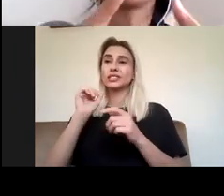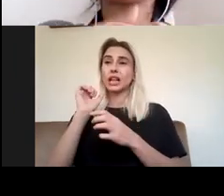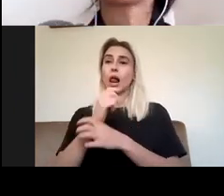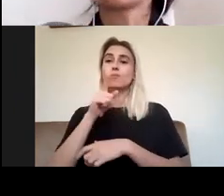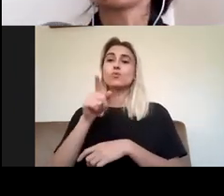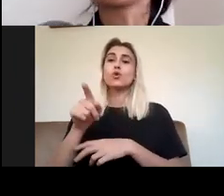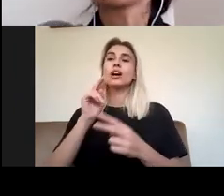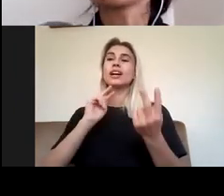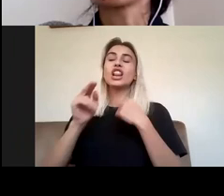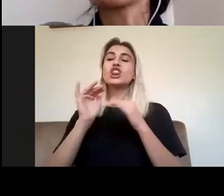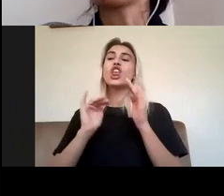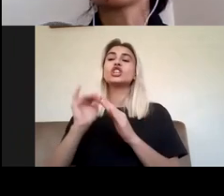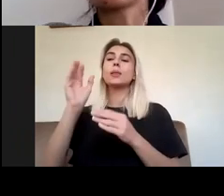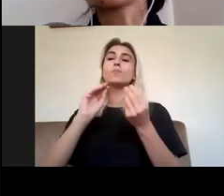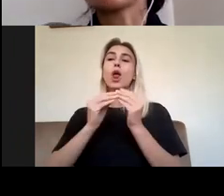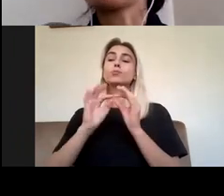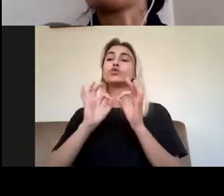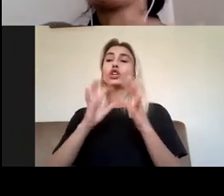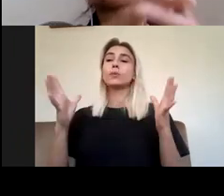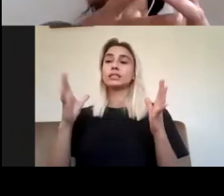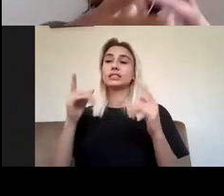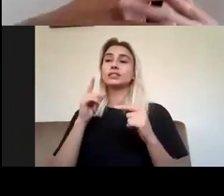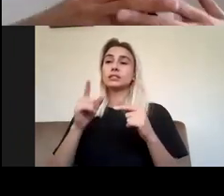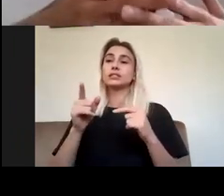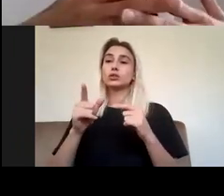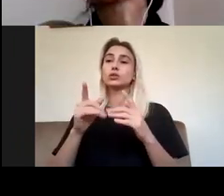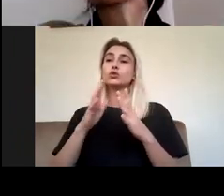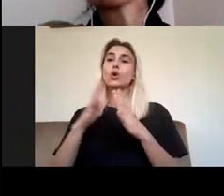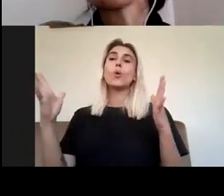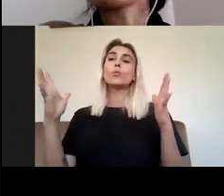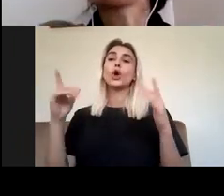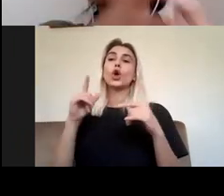anlamda yaşadığı problemi çözmemesi çok şey değil. Çok büyük bir